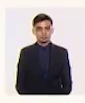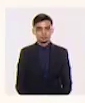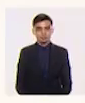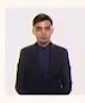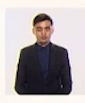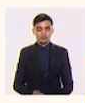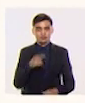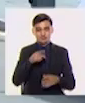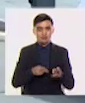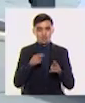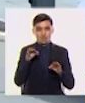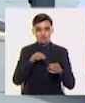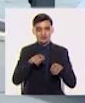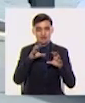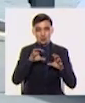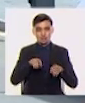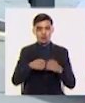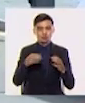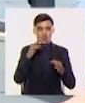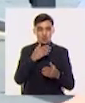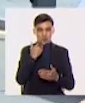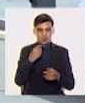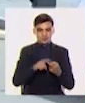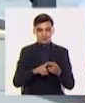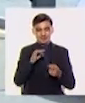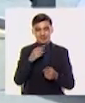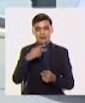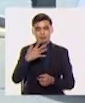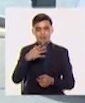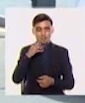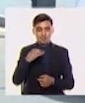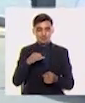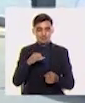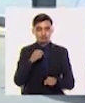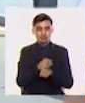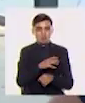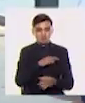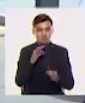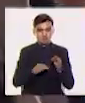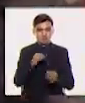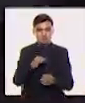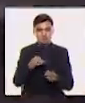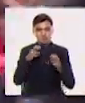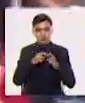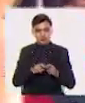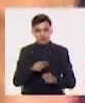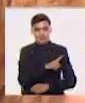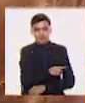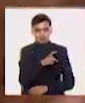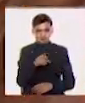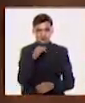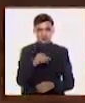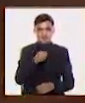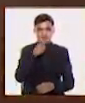Бұл іс қылмыстық заң бұзушылық болмаған себепті 25 мамырда тоқтатылыпты. Сот медициналық сарапшылар және